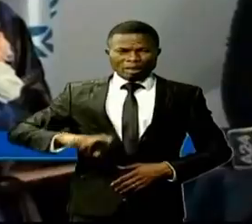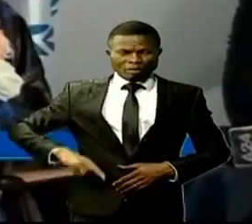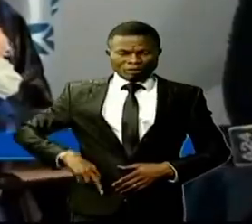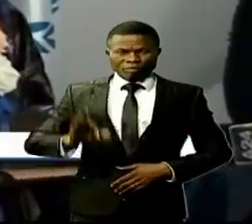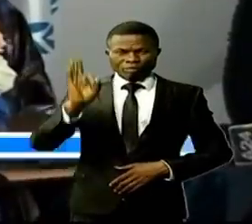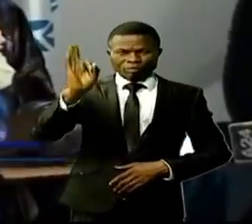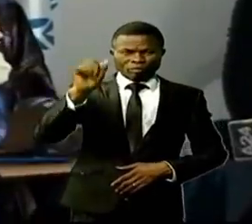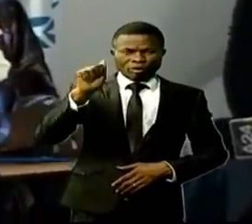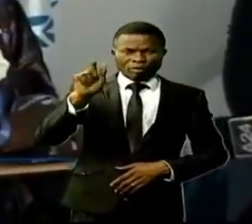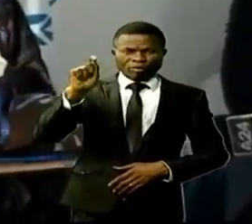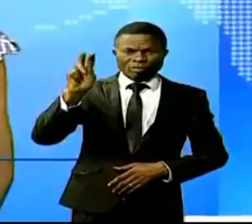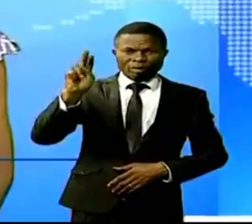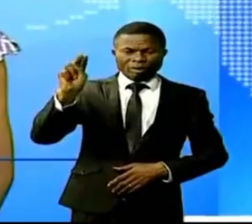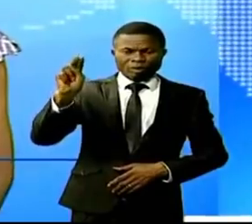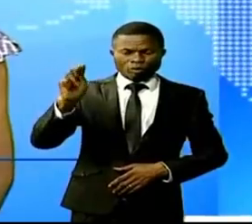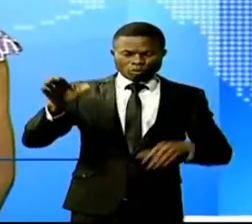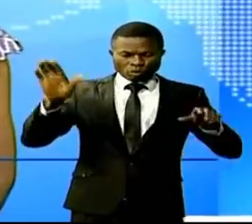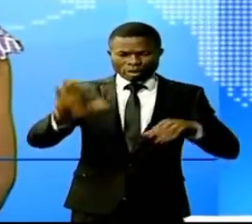Diop du Sénégal.